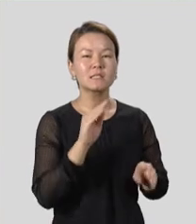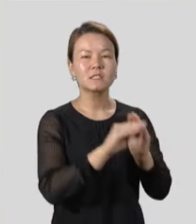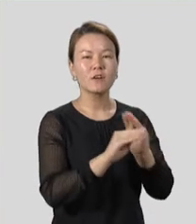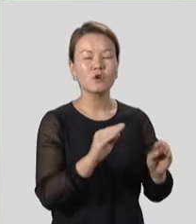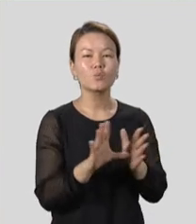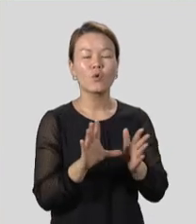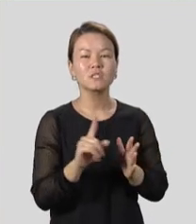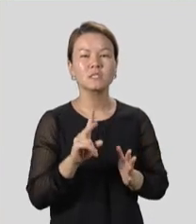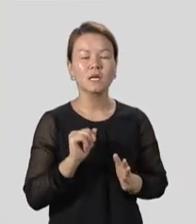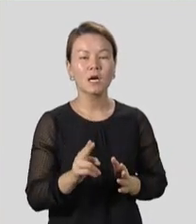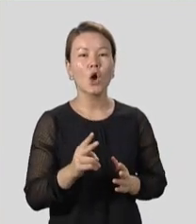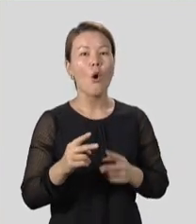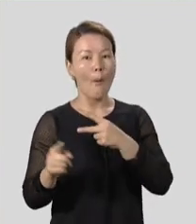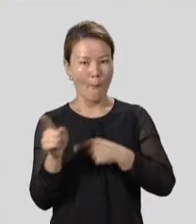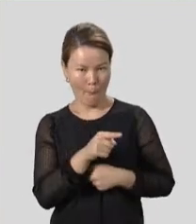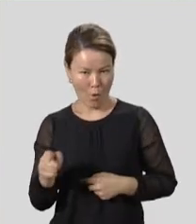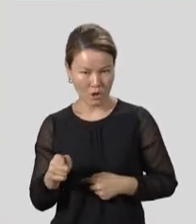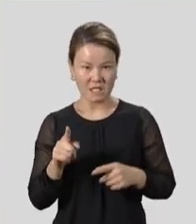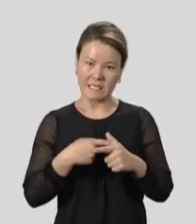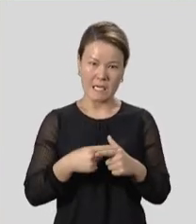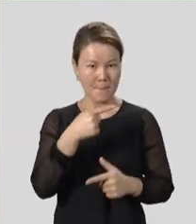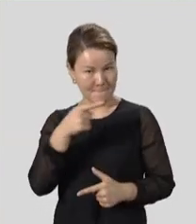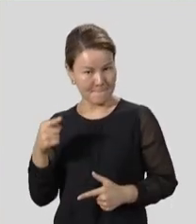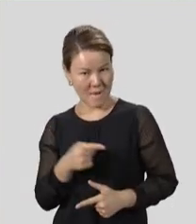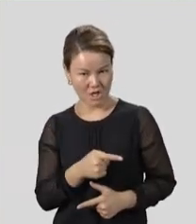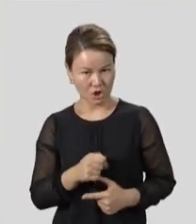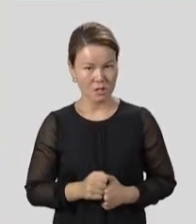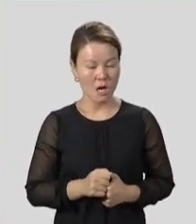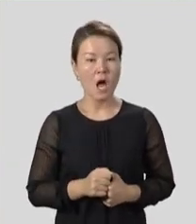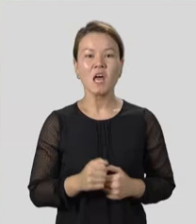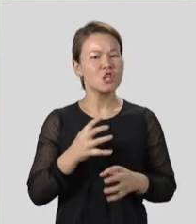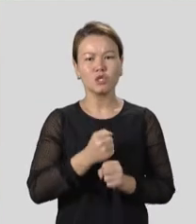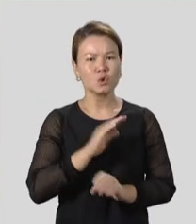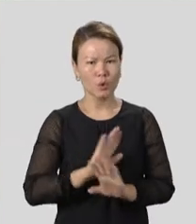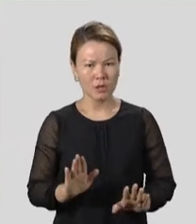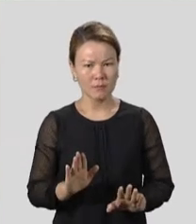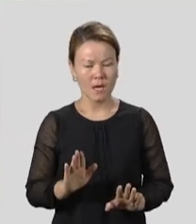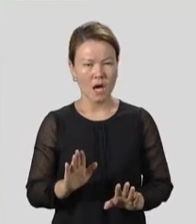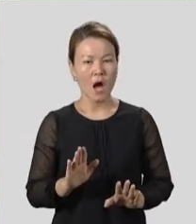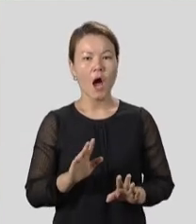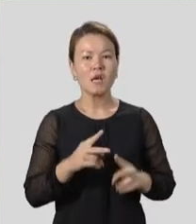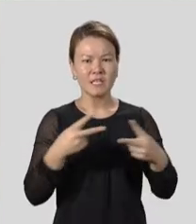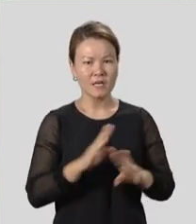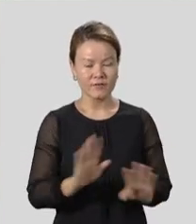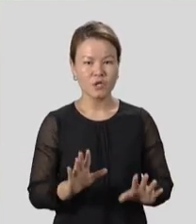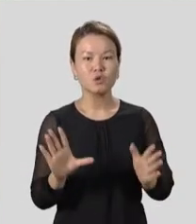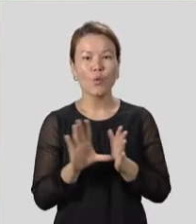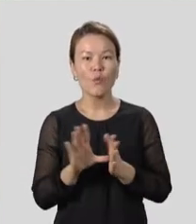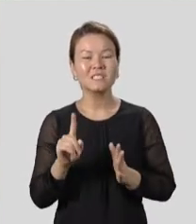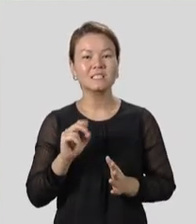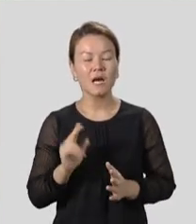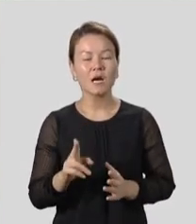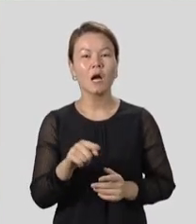с помощью знаков больше или меньше. Нестрогими. Неравенства составлены с помощью